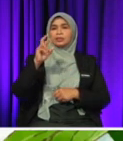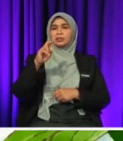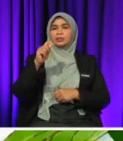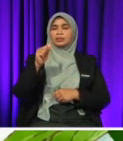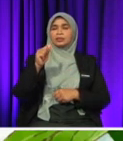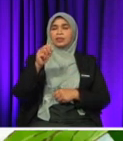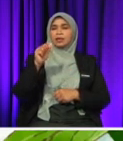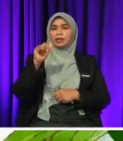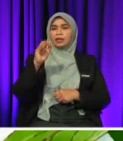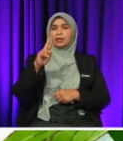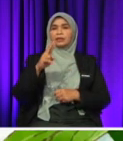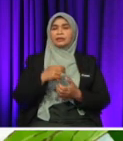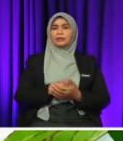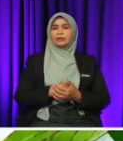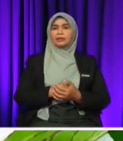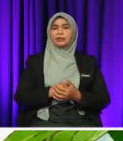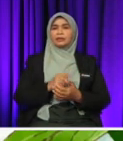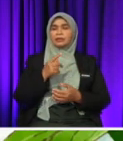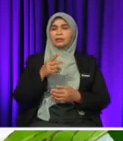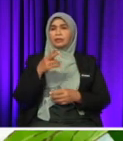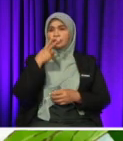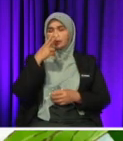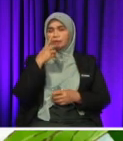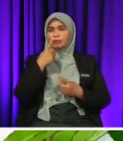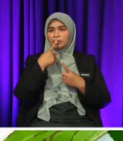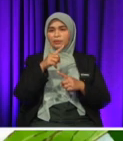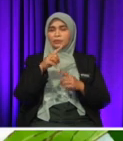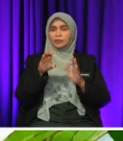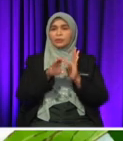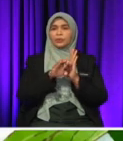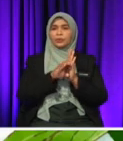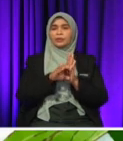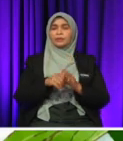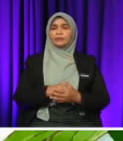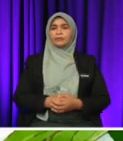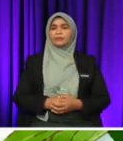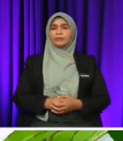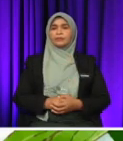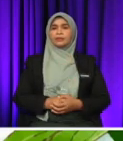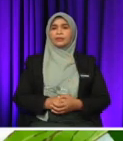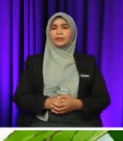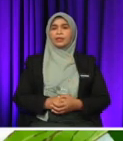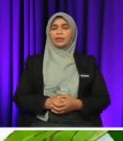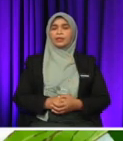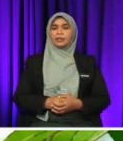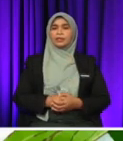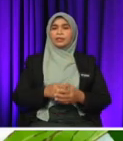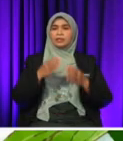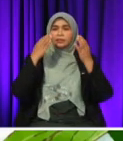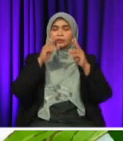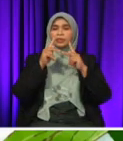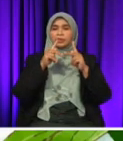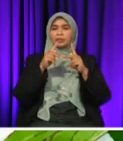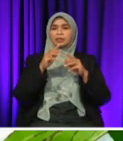ceritanya jadi baik kita lihat kepada jawaban contoh kedua oke Ini jawaban contoh tadi